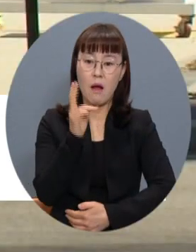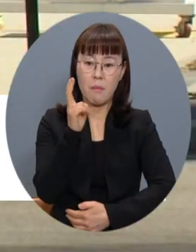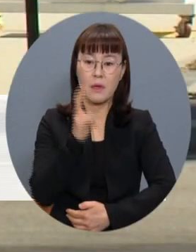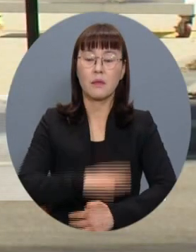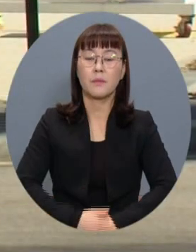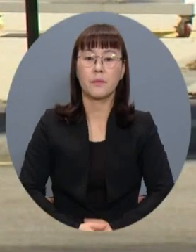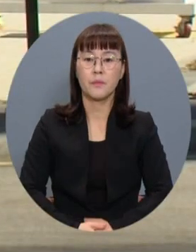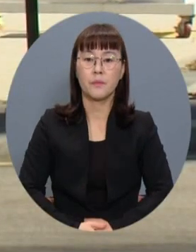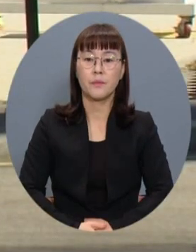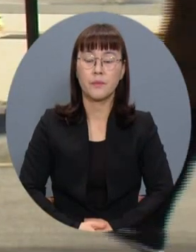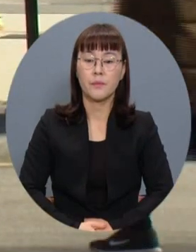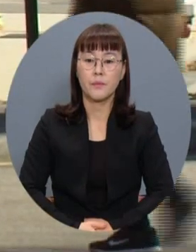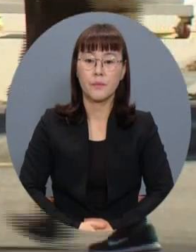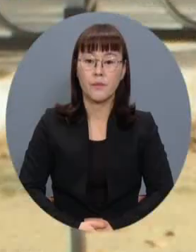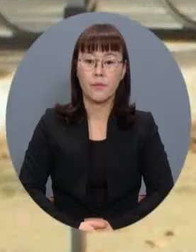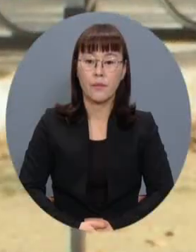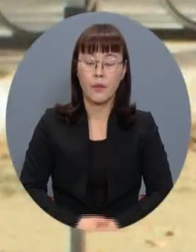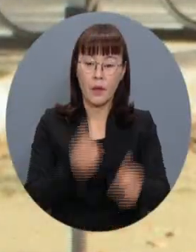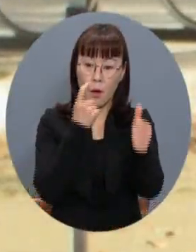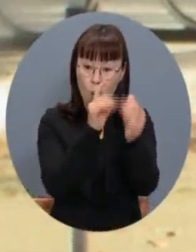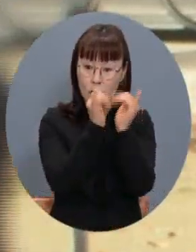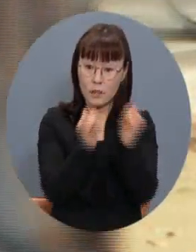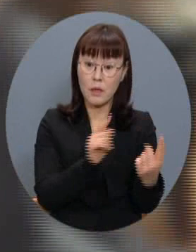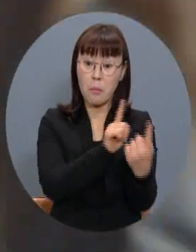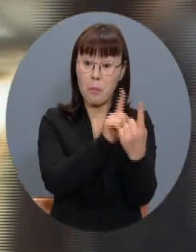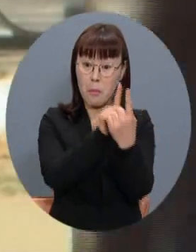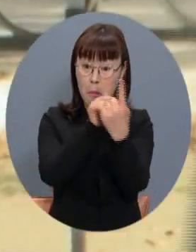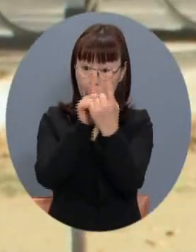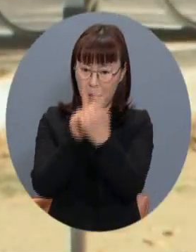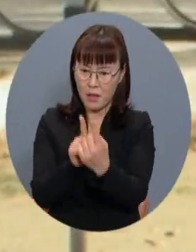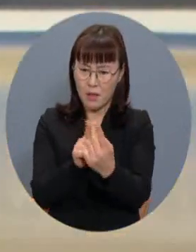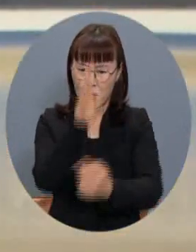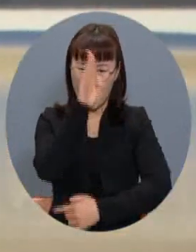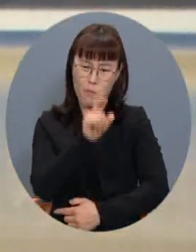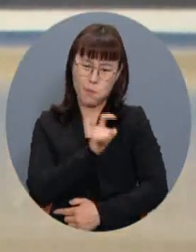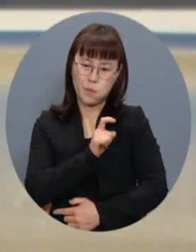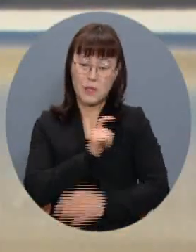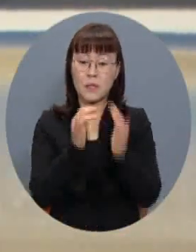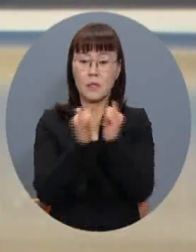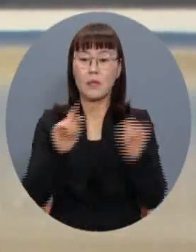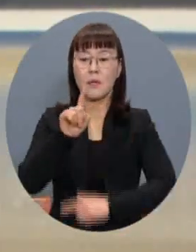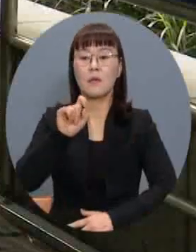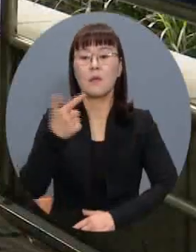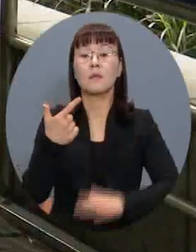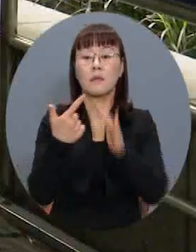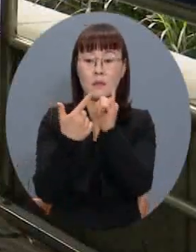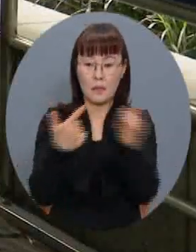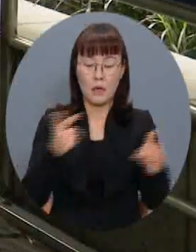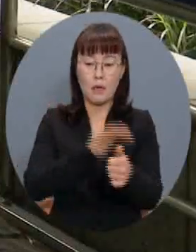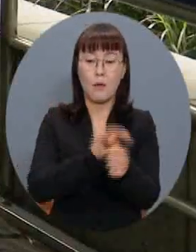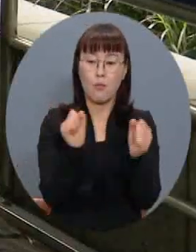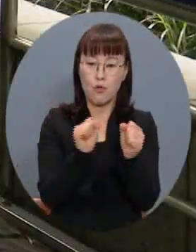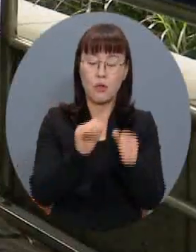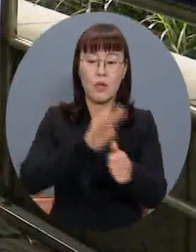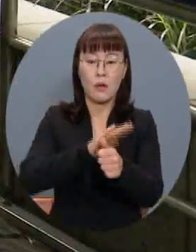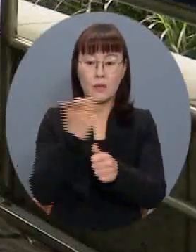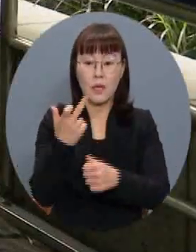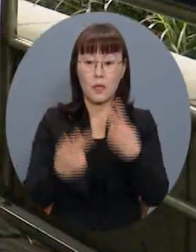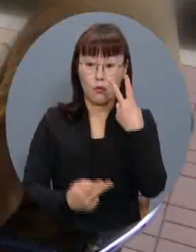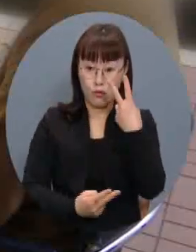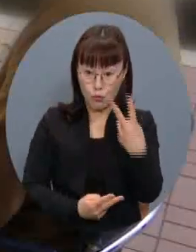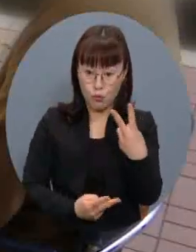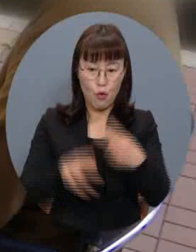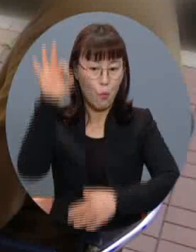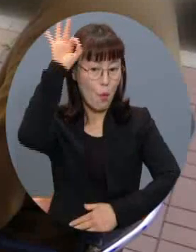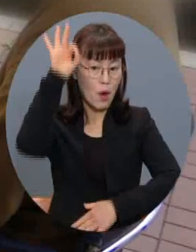없고요. 이 외에도 확진자의 접촉자와 유증상자 등 대구에서 16명, 경북에서는 경산